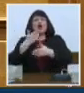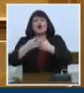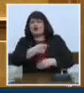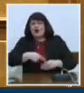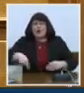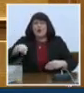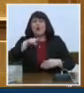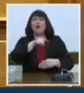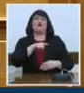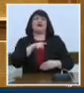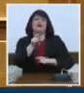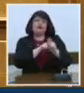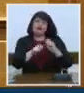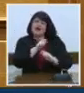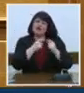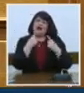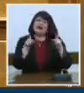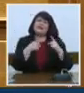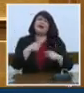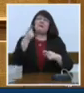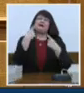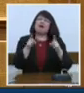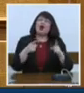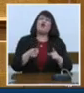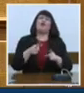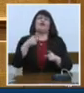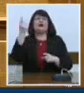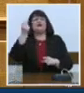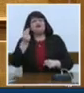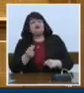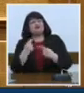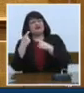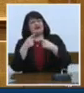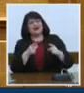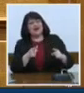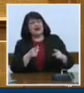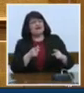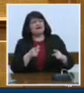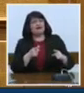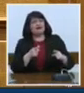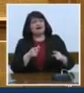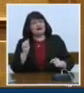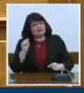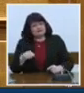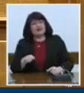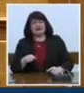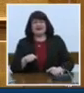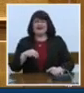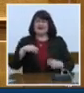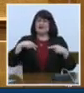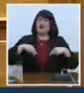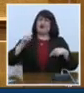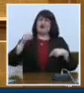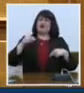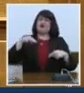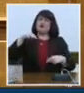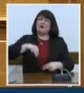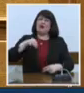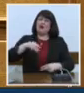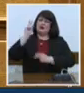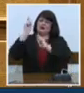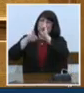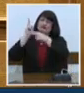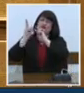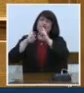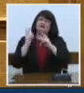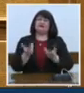δημιουργών. Συνεπώς, ναι, η κυρία Μενδώνη είναι μια καλή υπουργός. Και ας έχει αναστατώσει